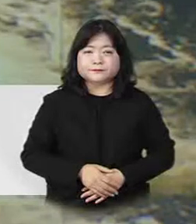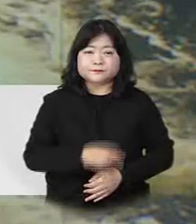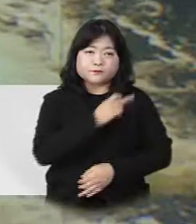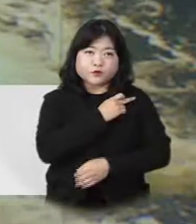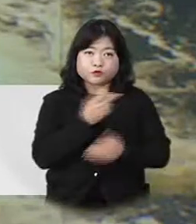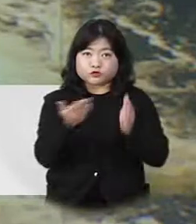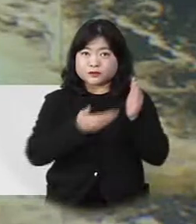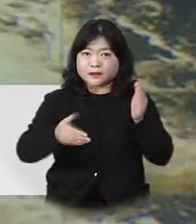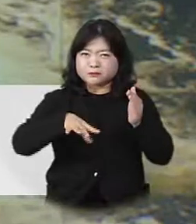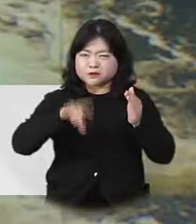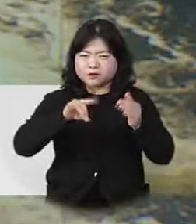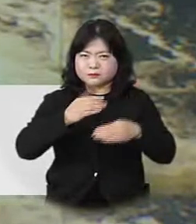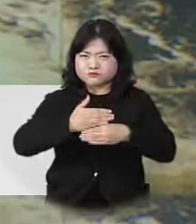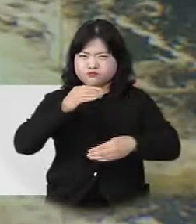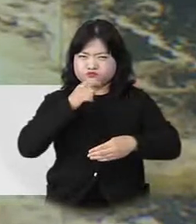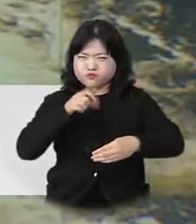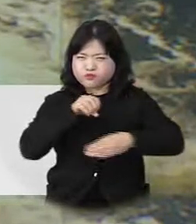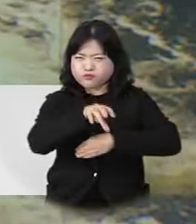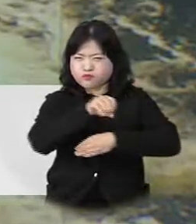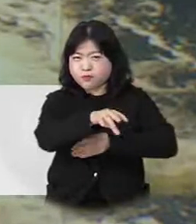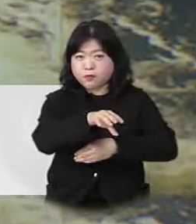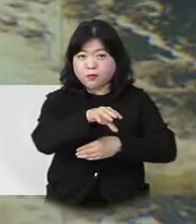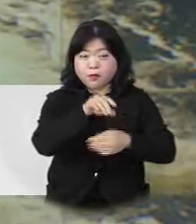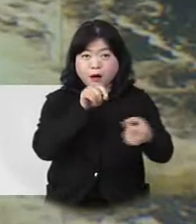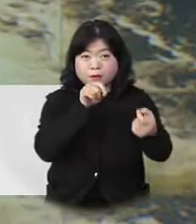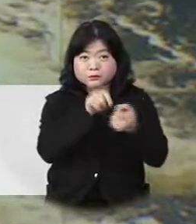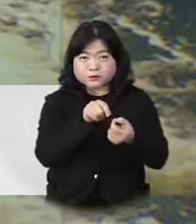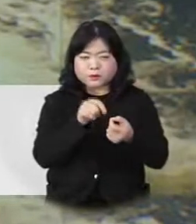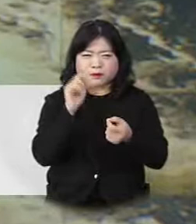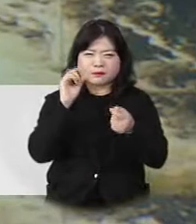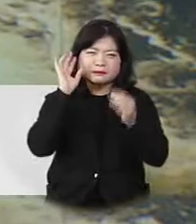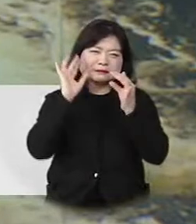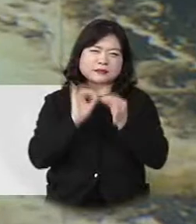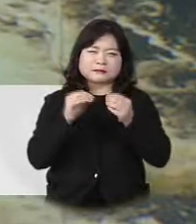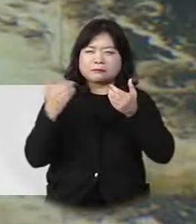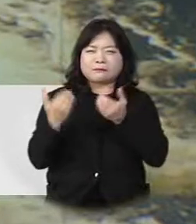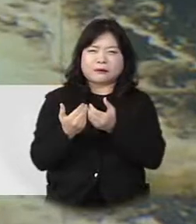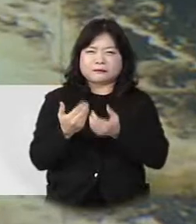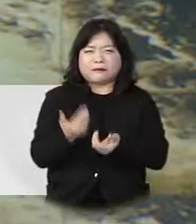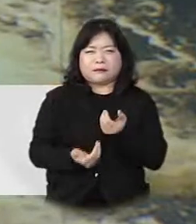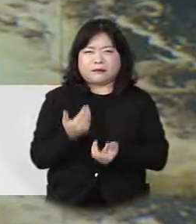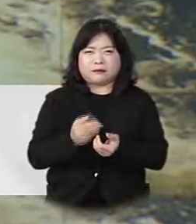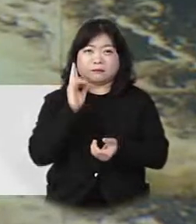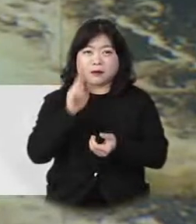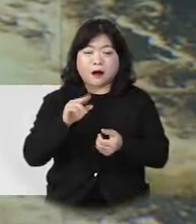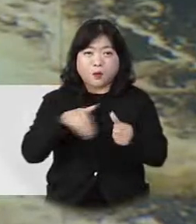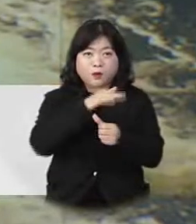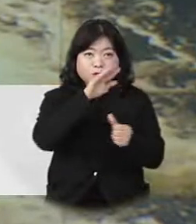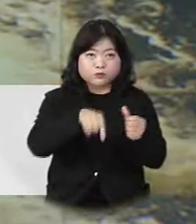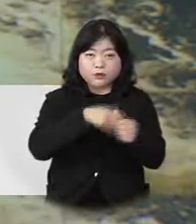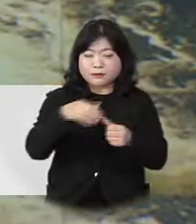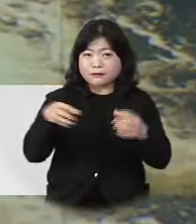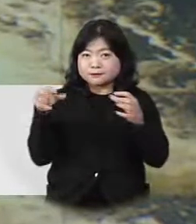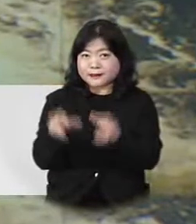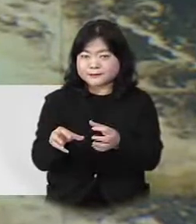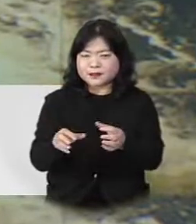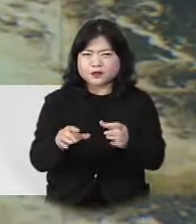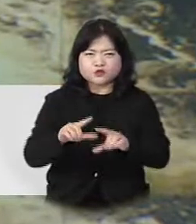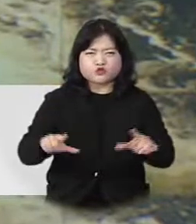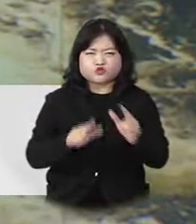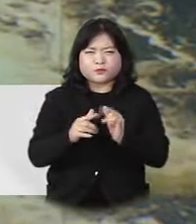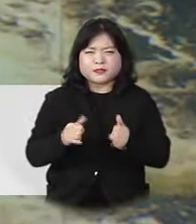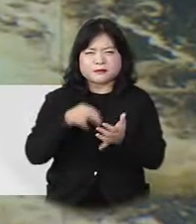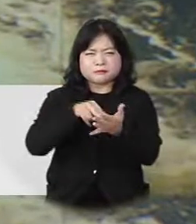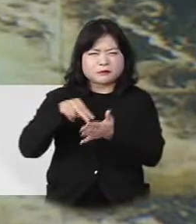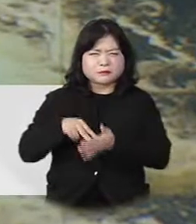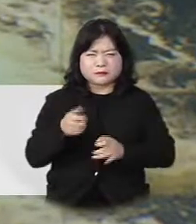영주댐 첫 시험 방류를 앞두고 찬반 갈등이 격화되고 있습니다. 환경부와 환경단체 그리고 지역 주민 입장이 모두